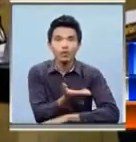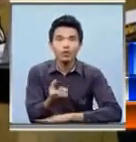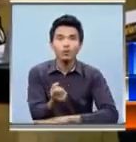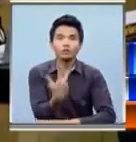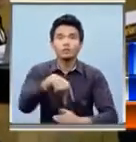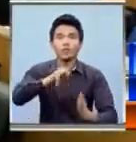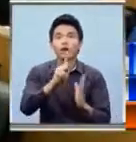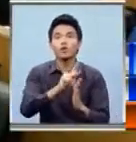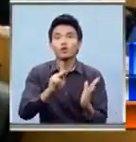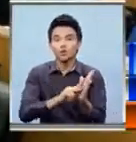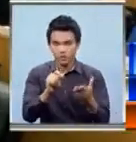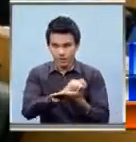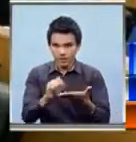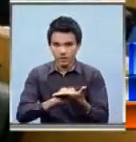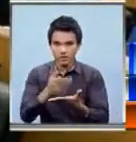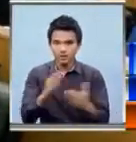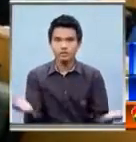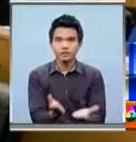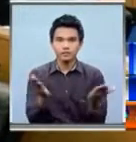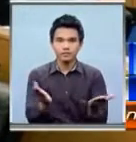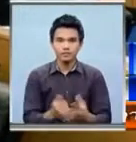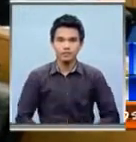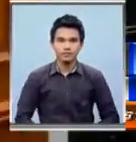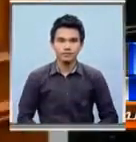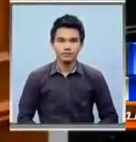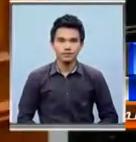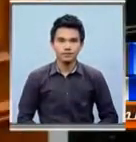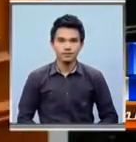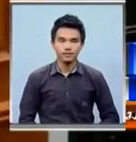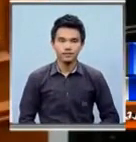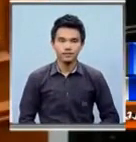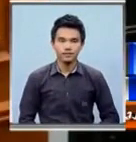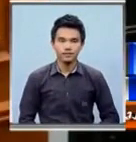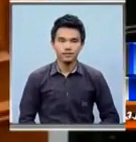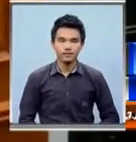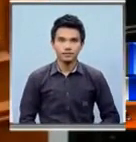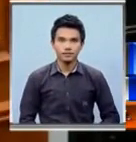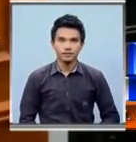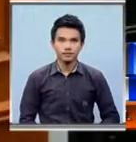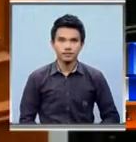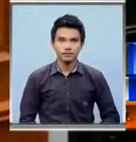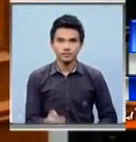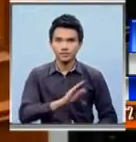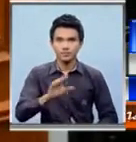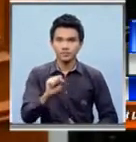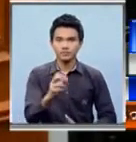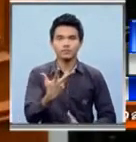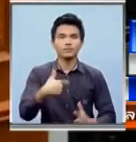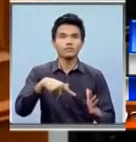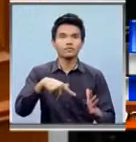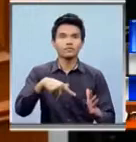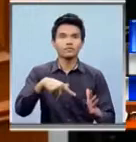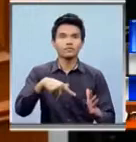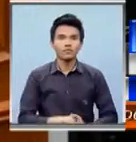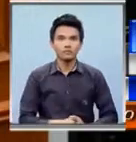ญัติแห่งชาติให้การร่วมสนับสนุนด้วย ให้ได้นะไม่ใช่เป็นสภาอะ